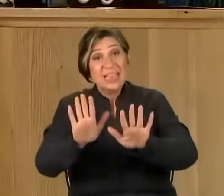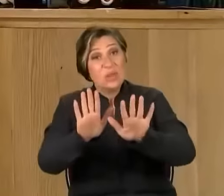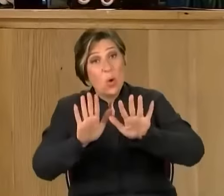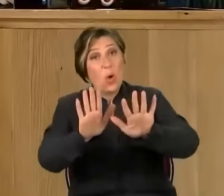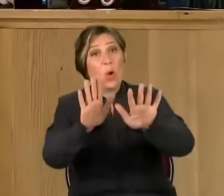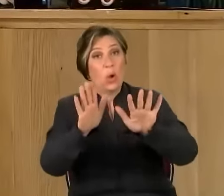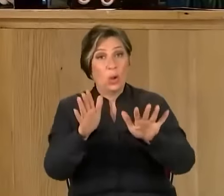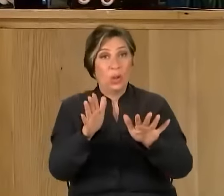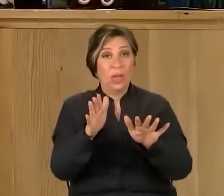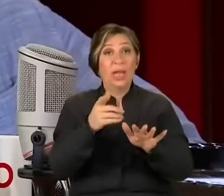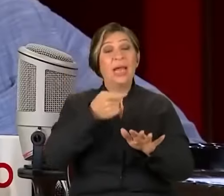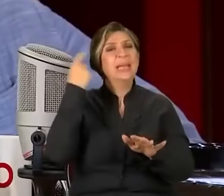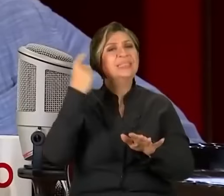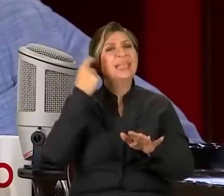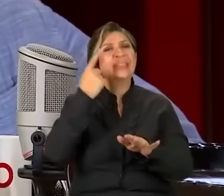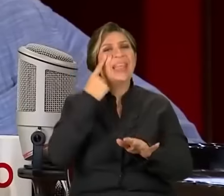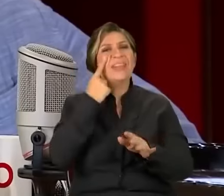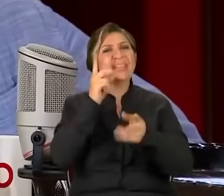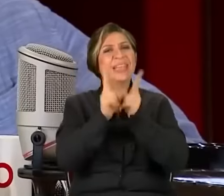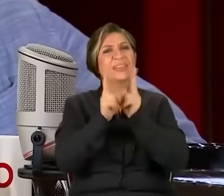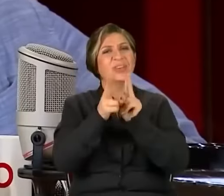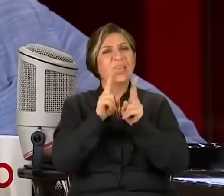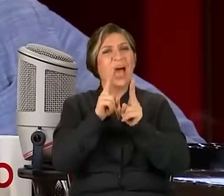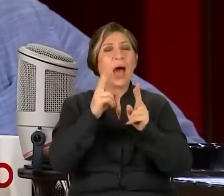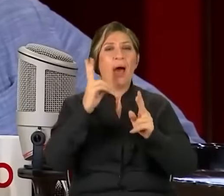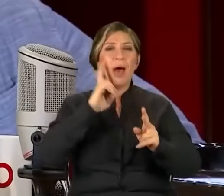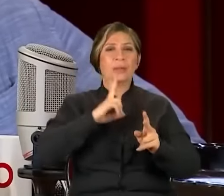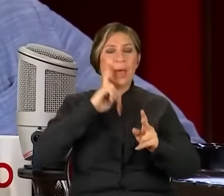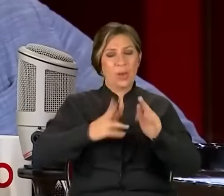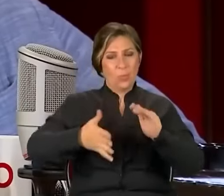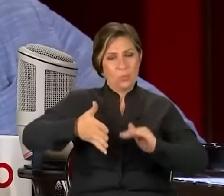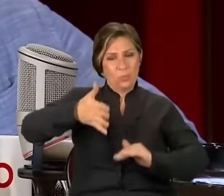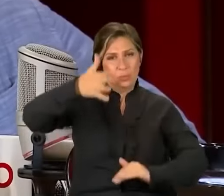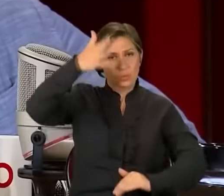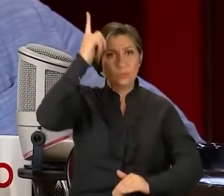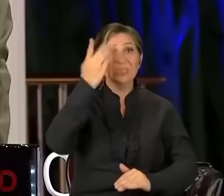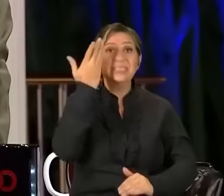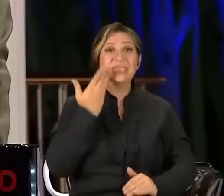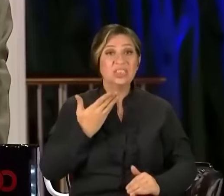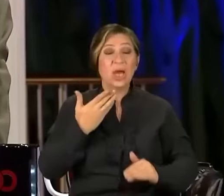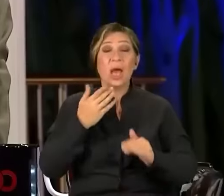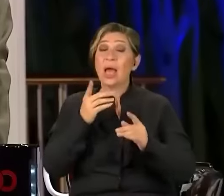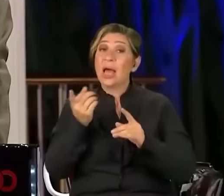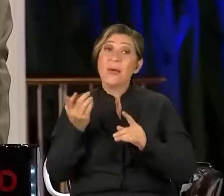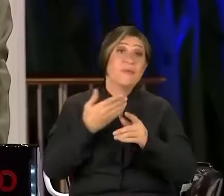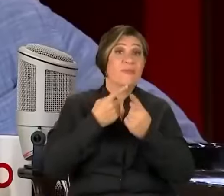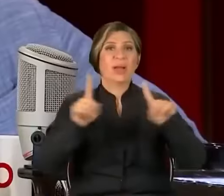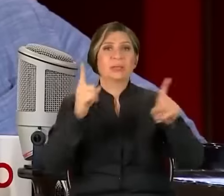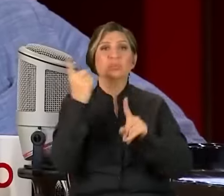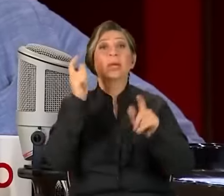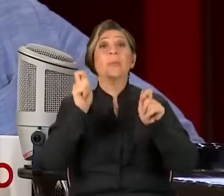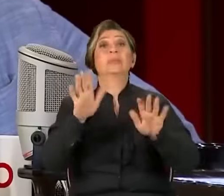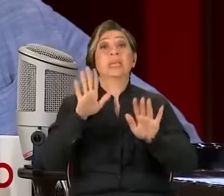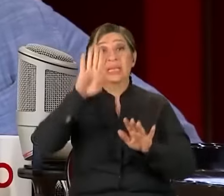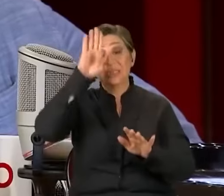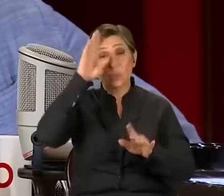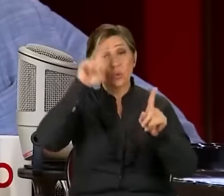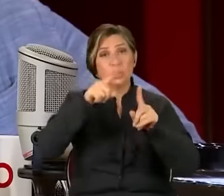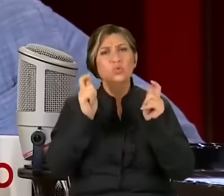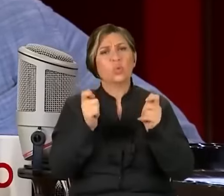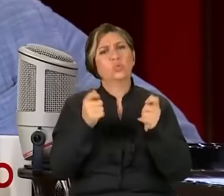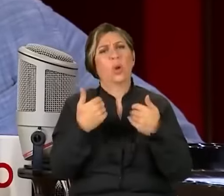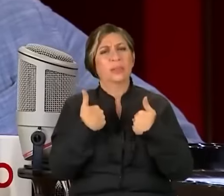Yani eskiden devlet tiyatrosunun adabıyla büyümüş, yetişmiş bir seyirci aksini yapamazdınız. O yüzden İstanbul'da ben